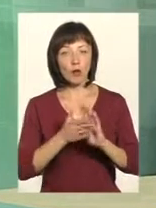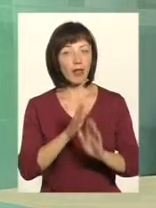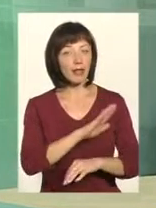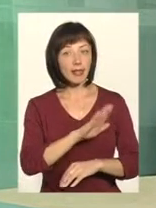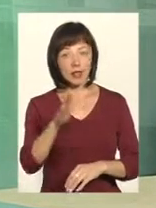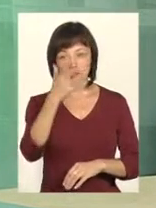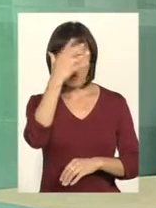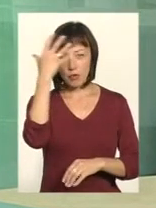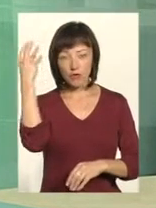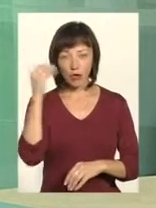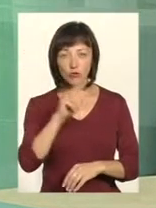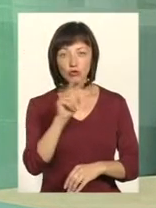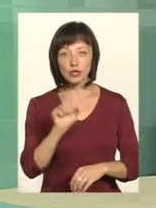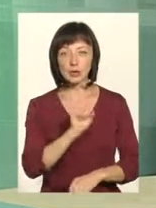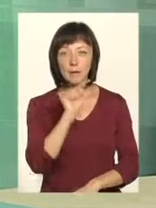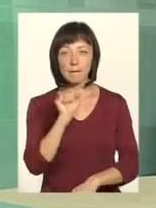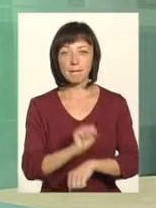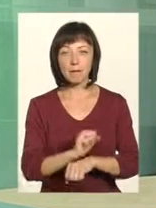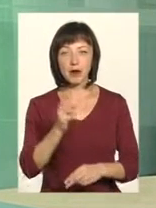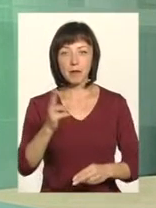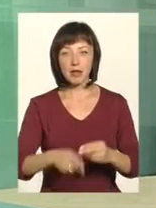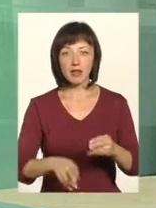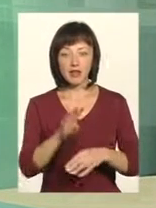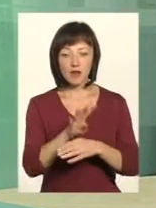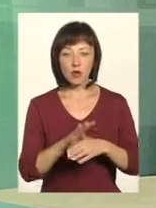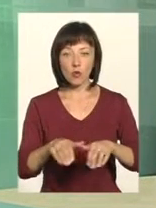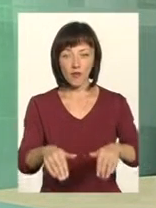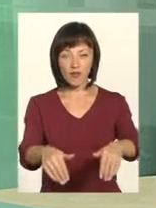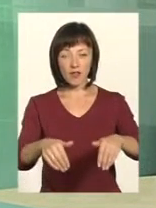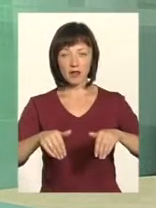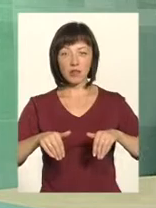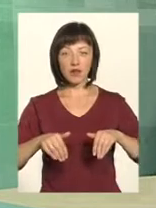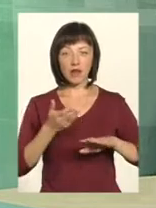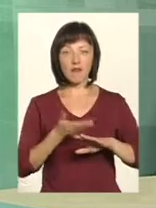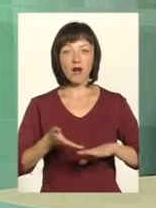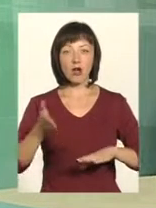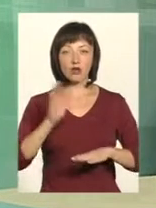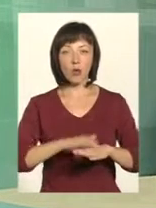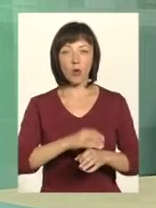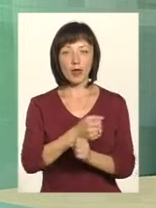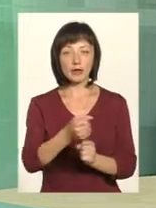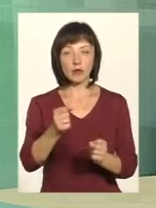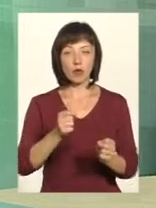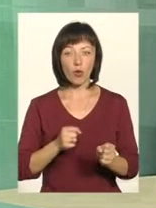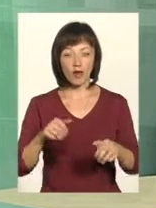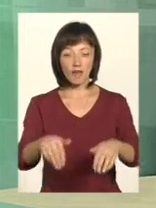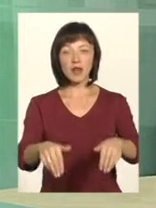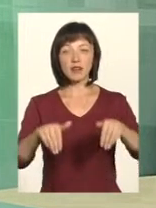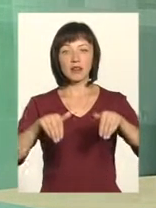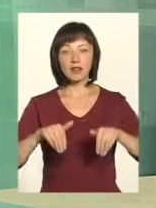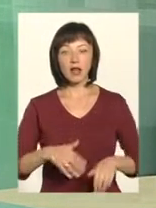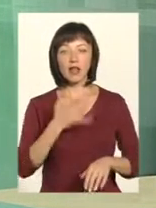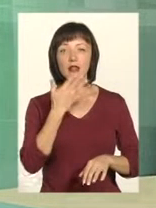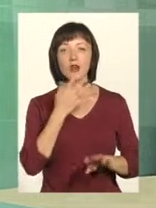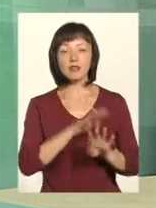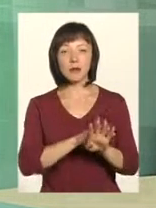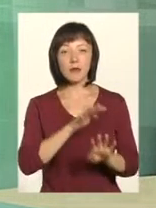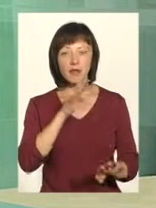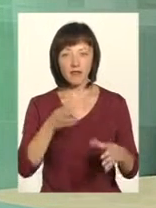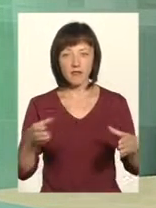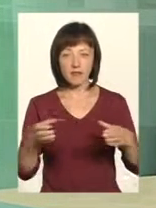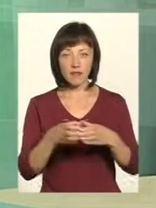за припинення вогню має слідувати відведення важкої зброї, відведення іноземних військ,